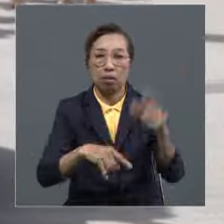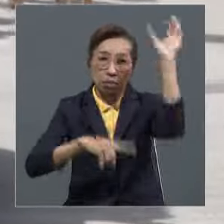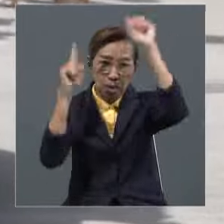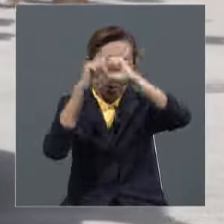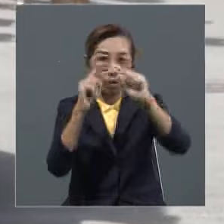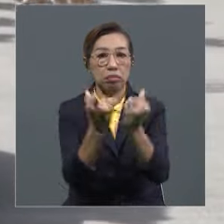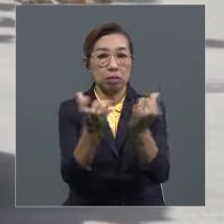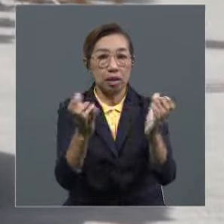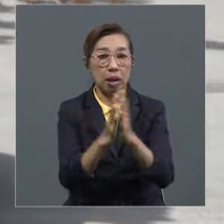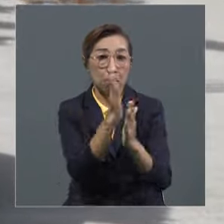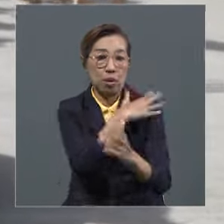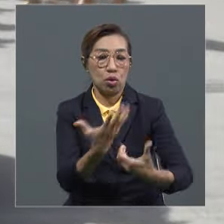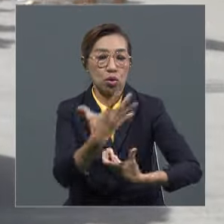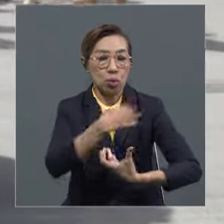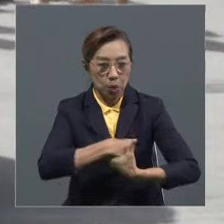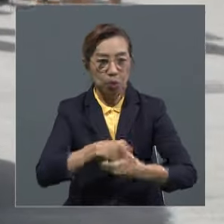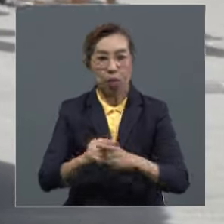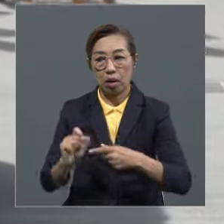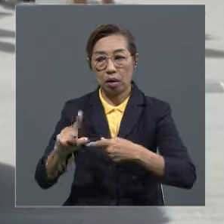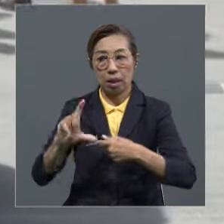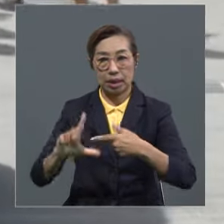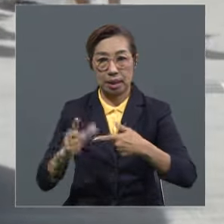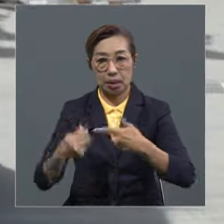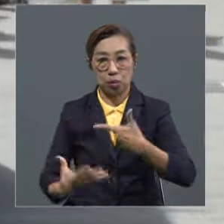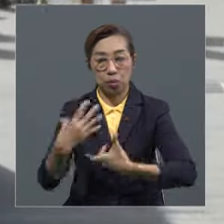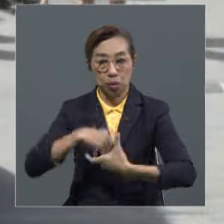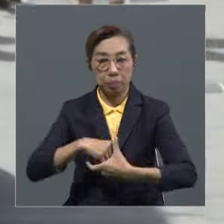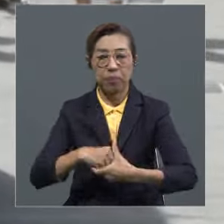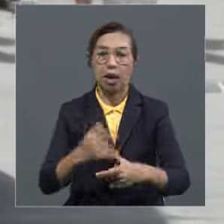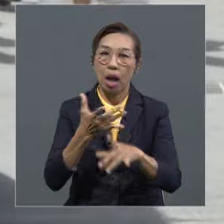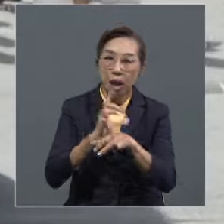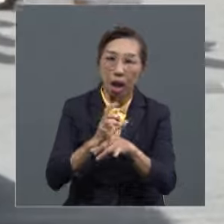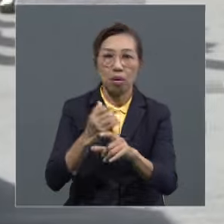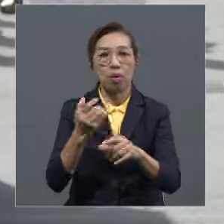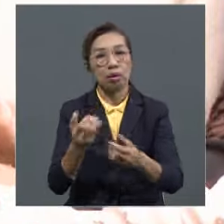ยรักษาศีลลดละเลิกอบายมุขค่ะ